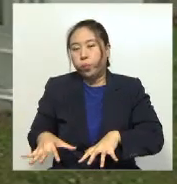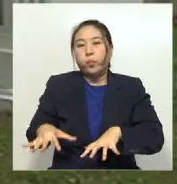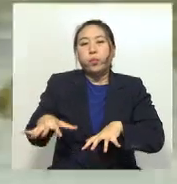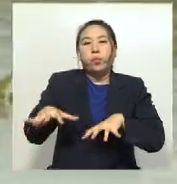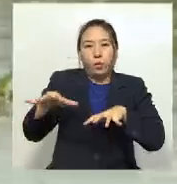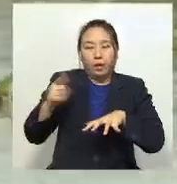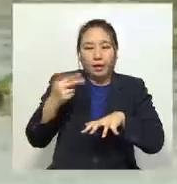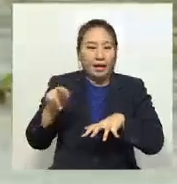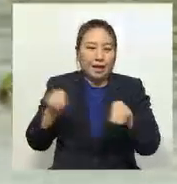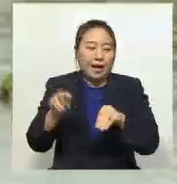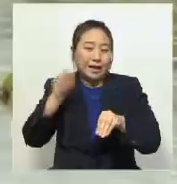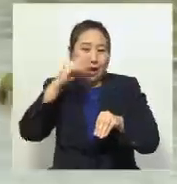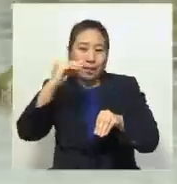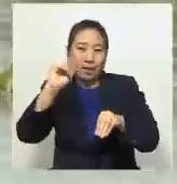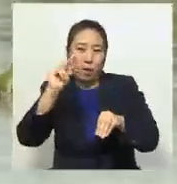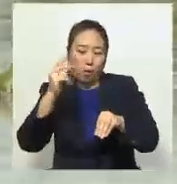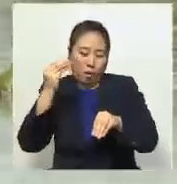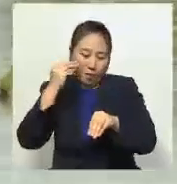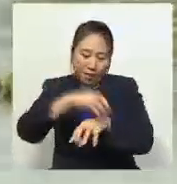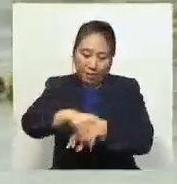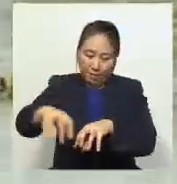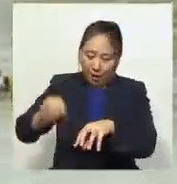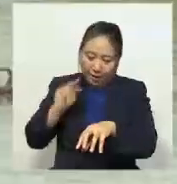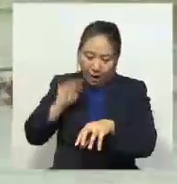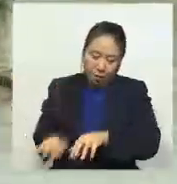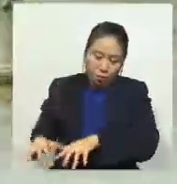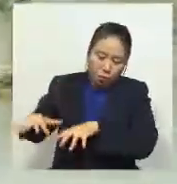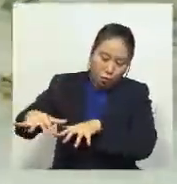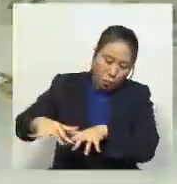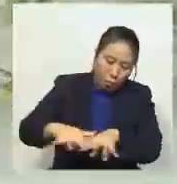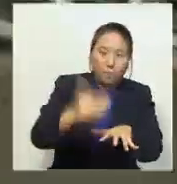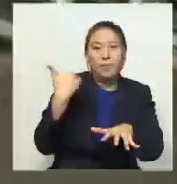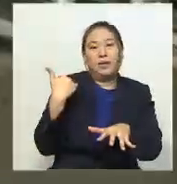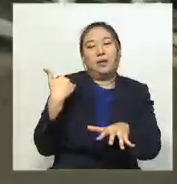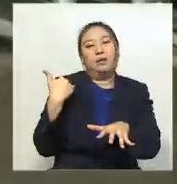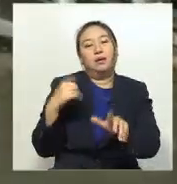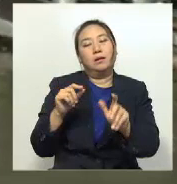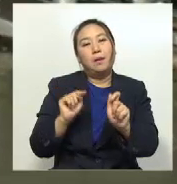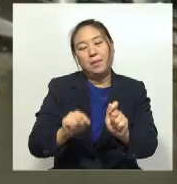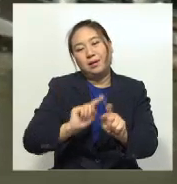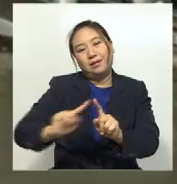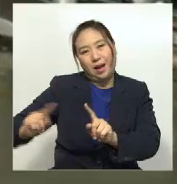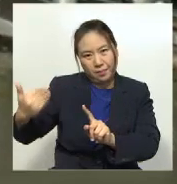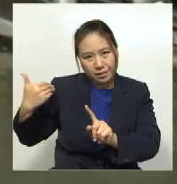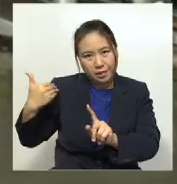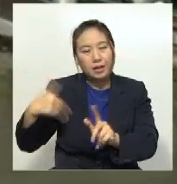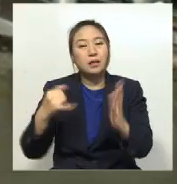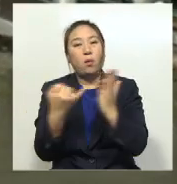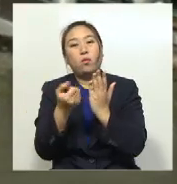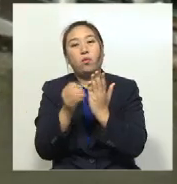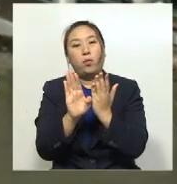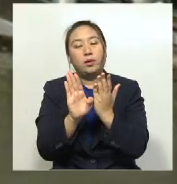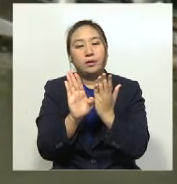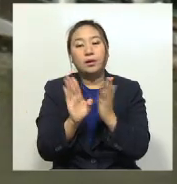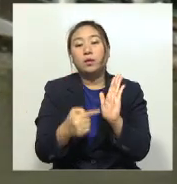ณริมฝั่งแม่น้ำโขงส่งผลกระทบต่อ6อำเภอ13ตำบล76หมู่บ้านในพื้นที่จังหวัดอุบลราชธานีค่ะ